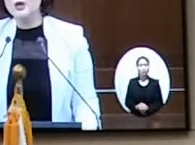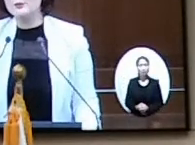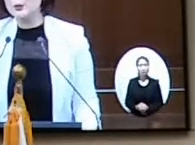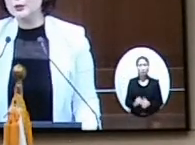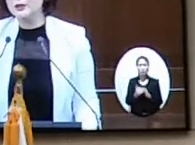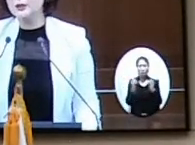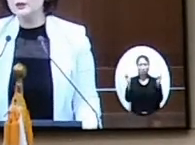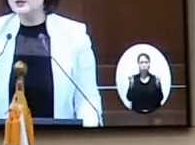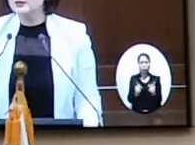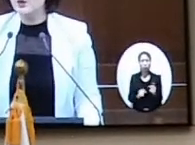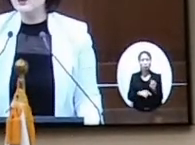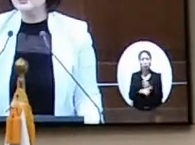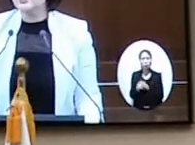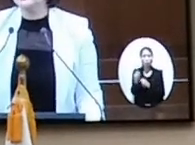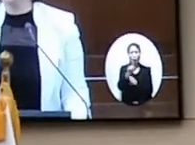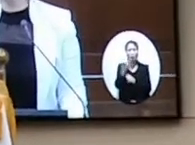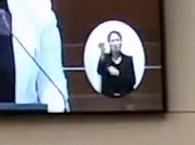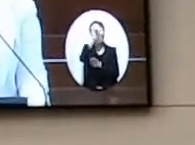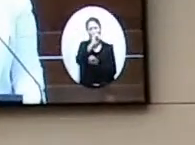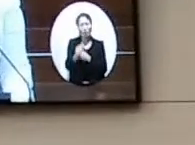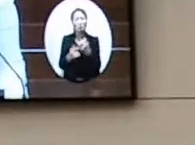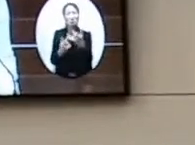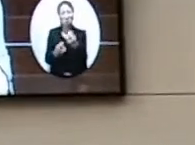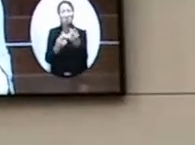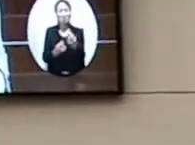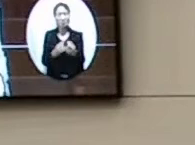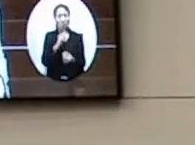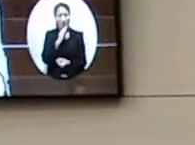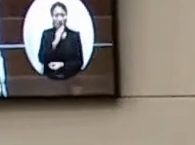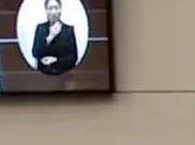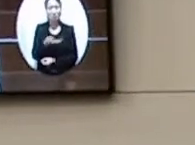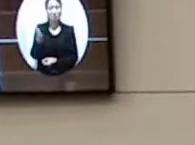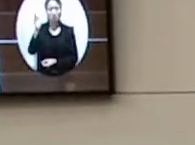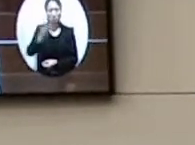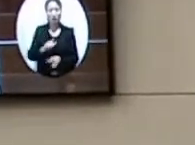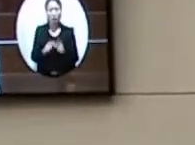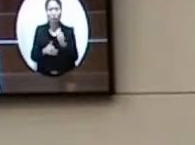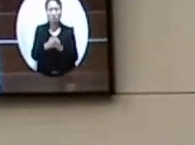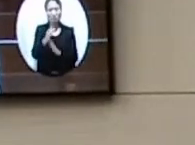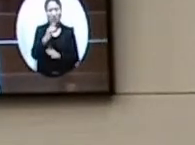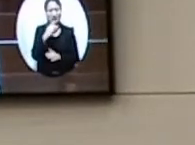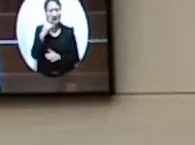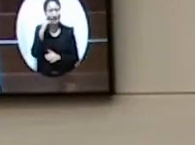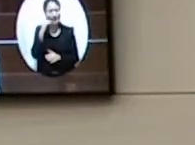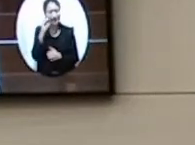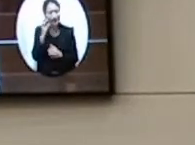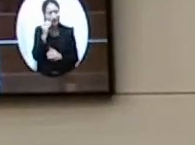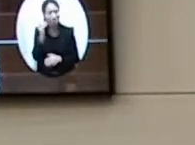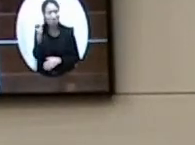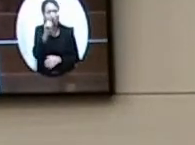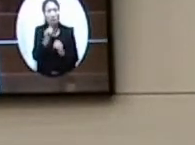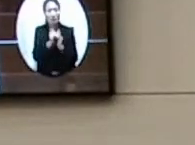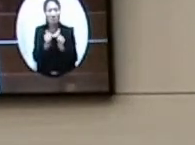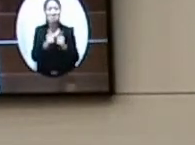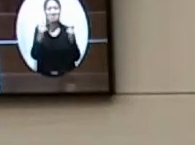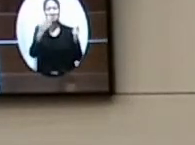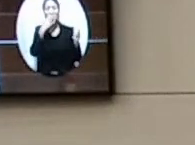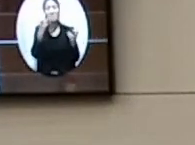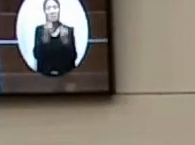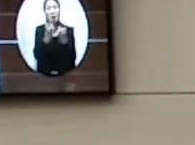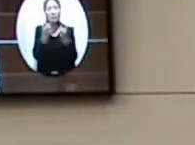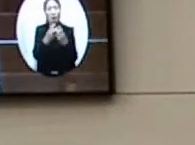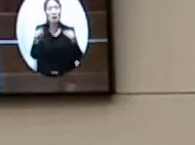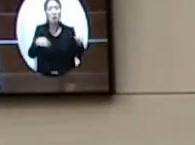인구 감소는 전국적인 현상이지만 우리 시만이라도 인구가 증가할 수 있는